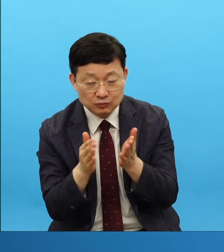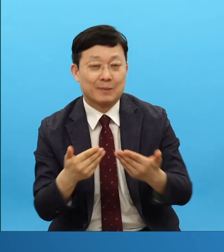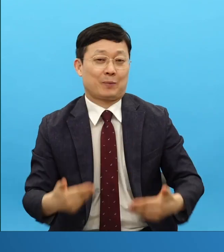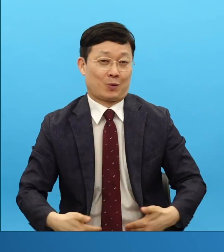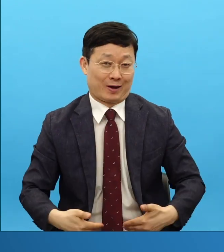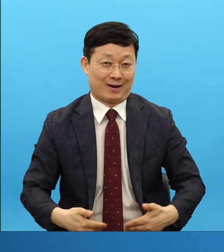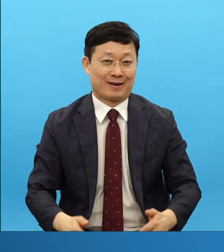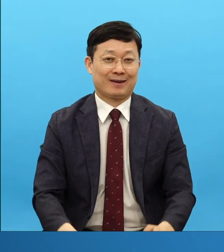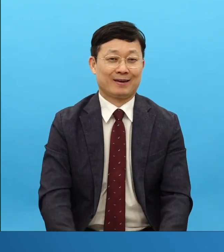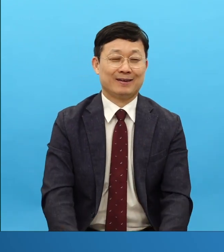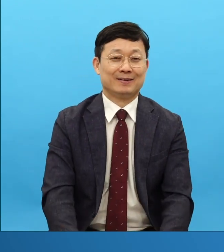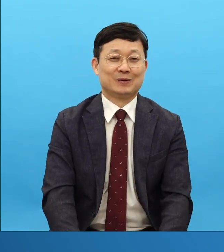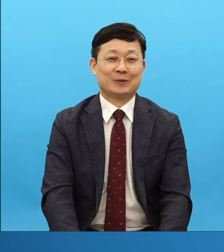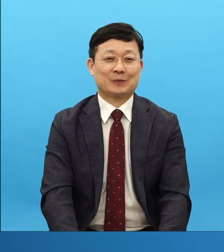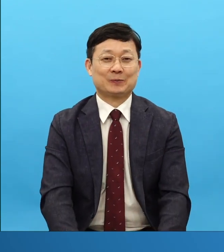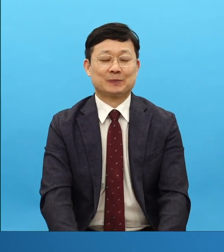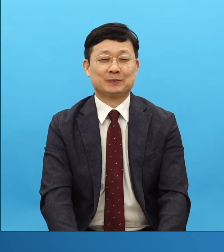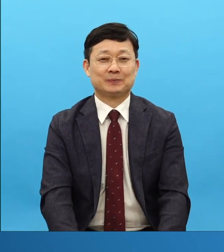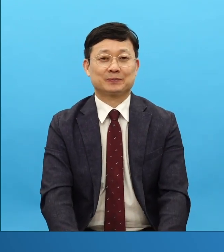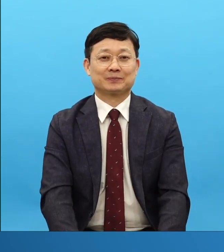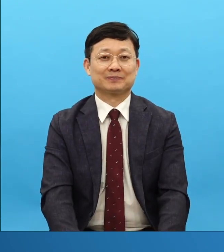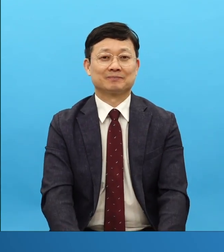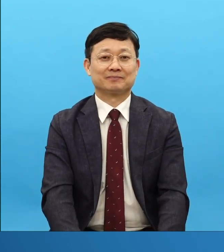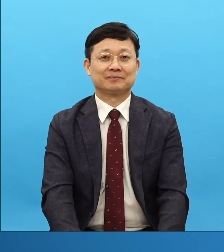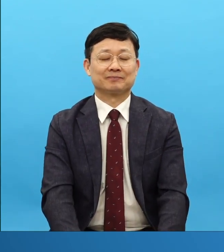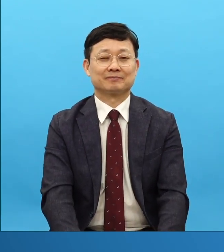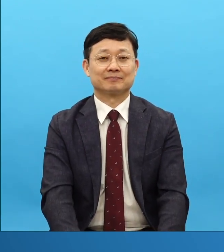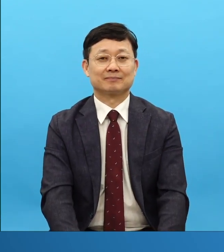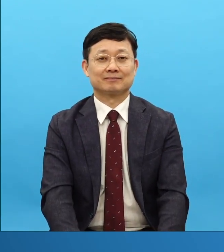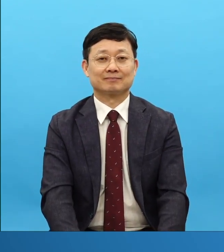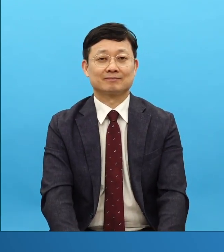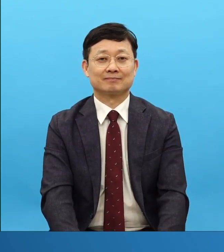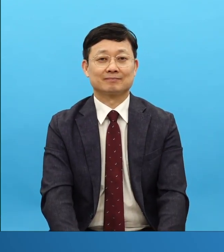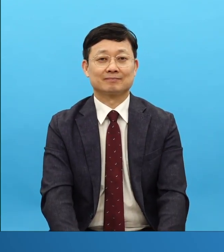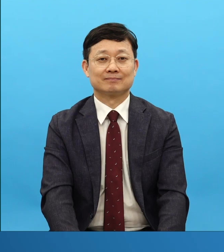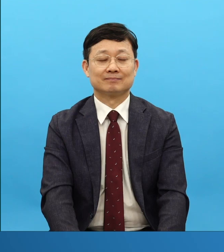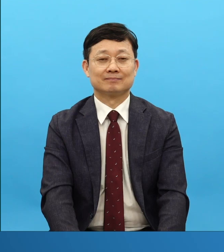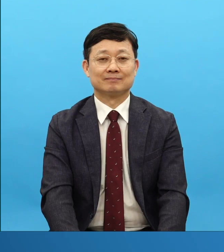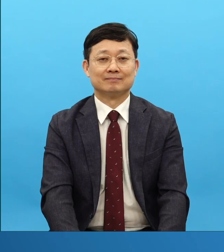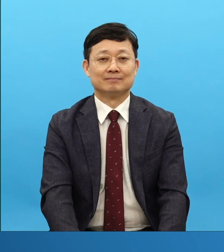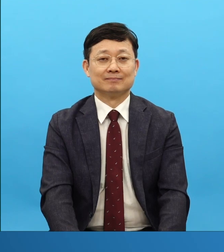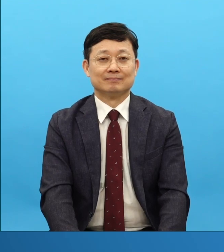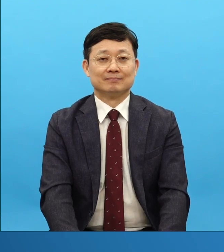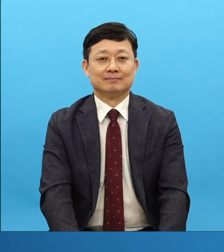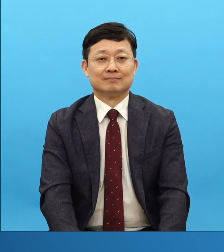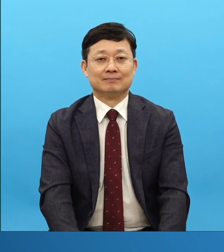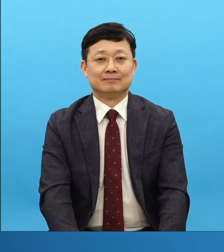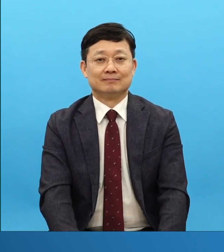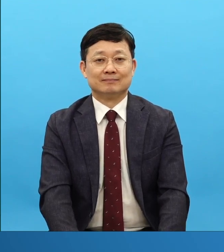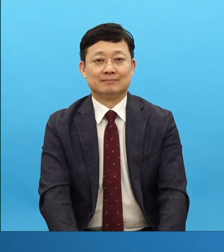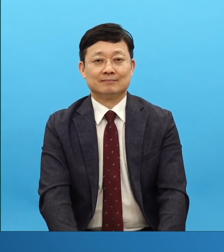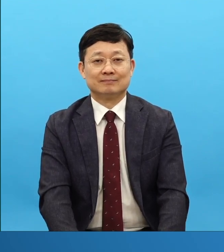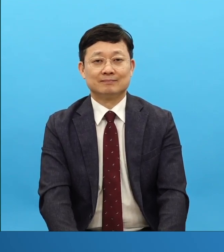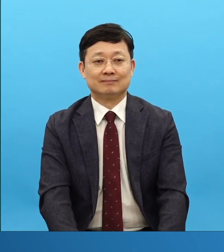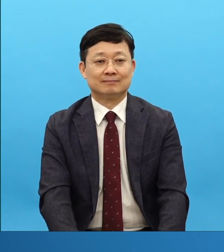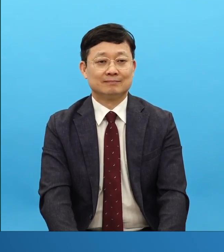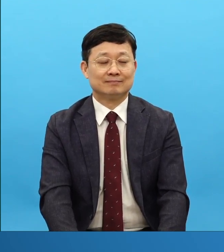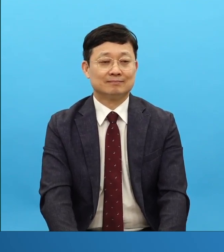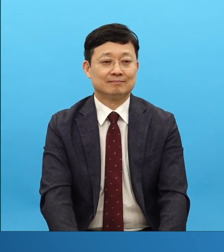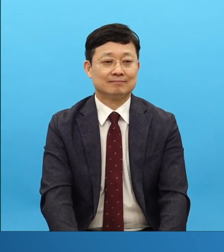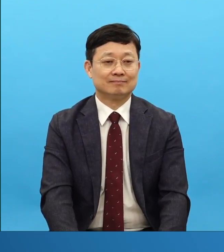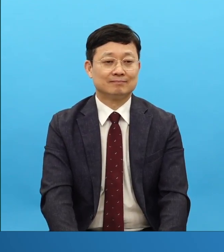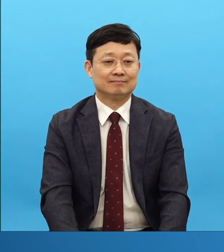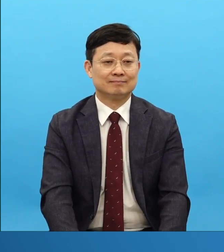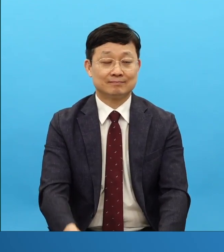the message very well. But there must be important factors that help them discover who they truly are. 왜 그래야 됩니까? Why must we do